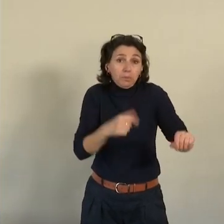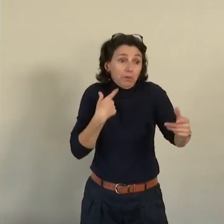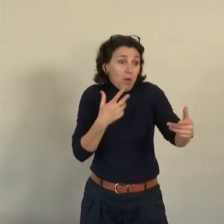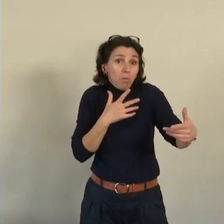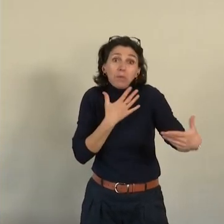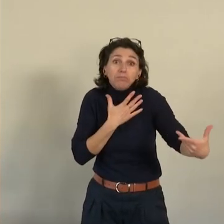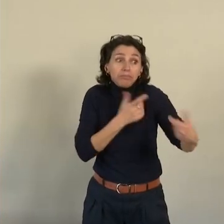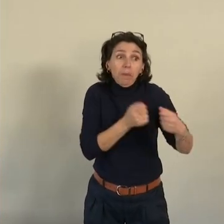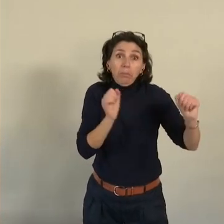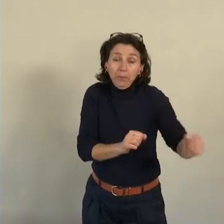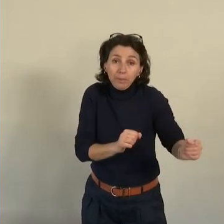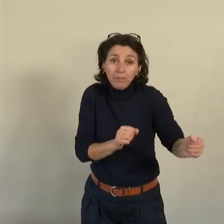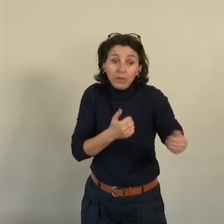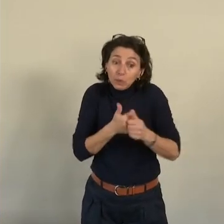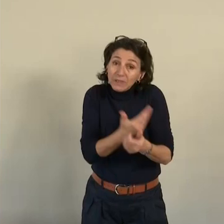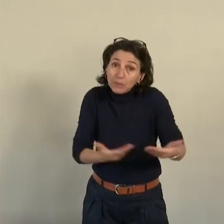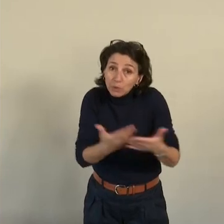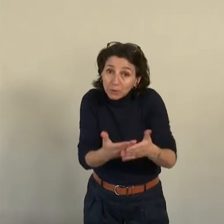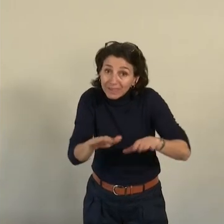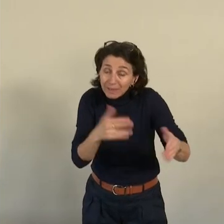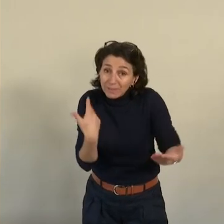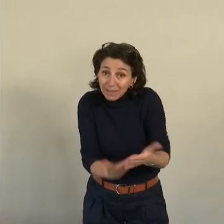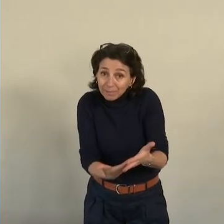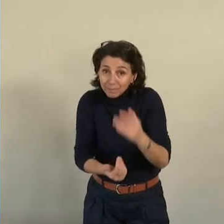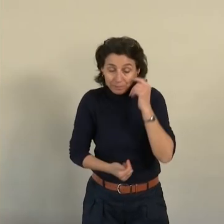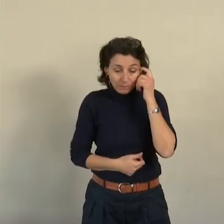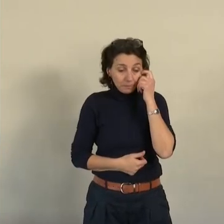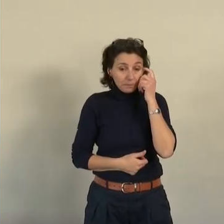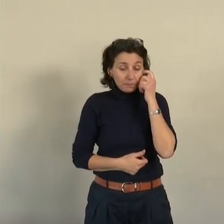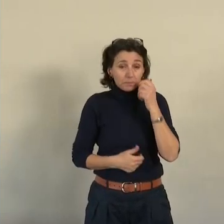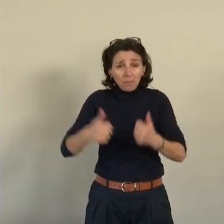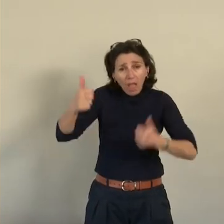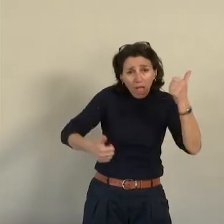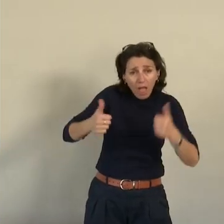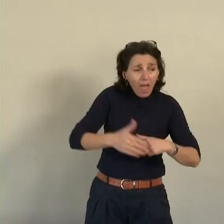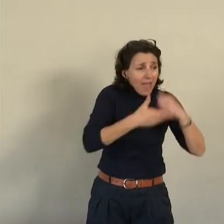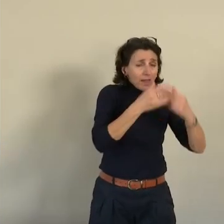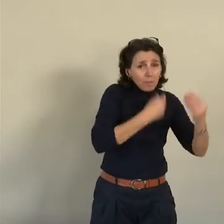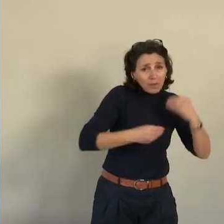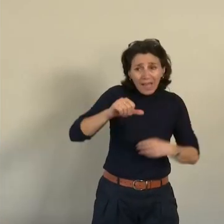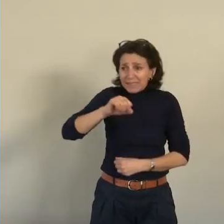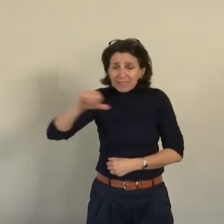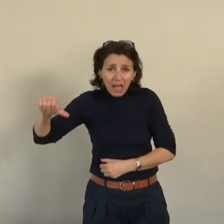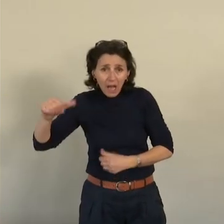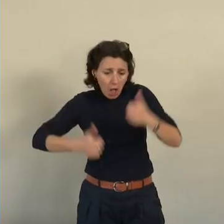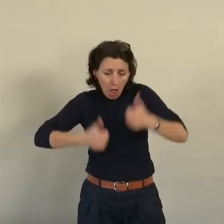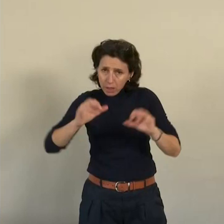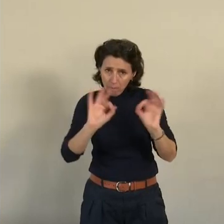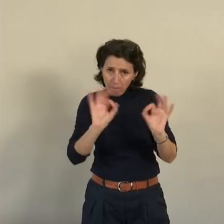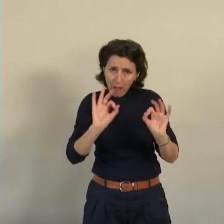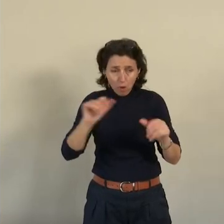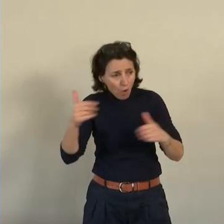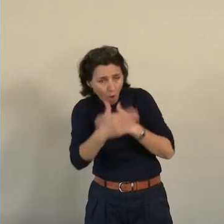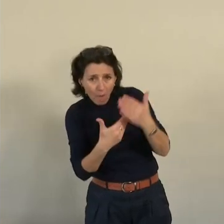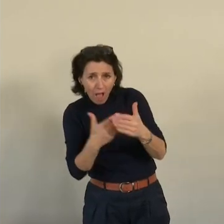aussi systémique il n'y a pas de concurrence entre l'aide alimentaire et la SSA l'un ne se substitue pas à l'autre alors après en terme de de